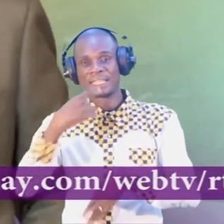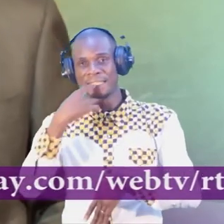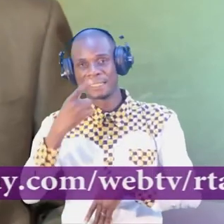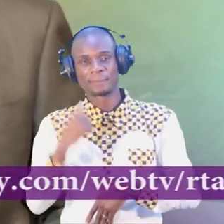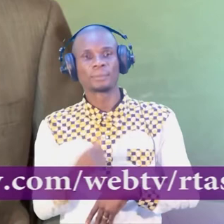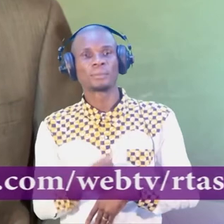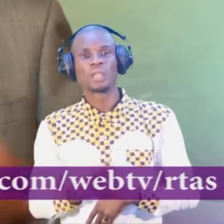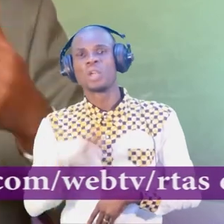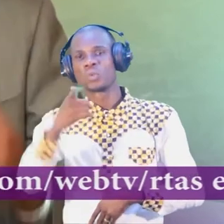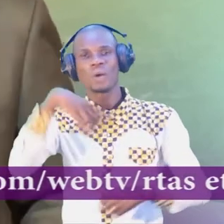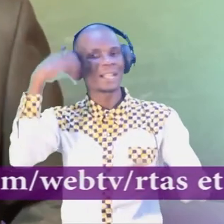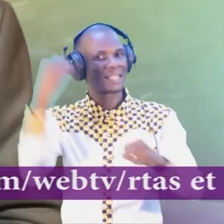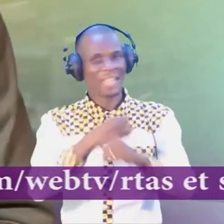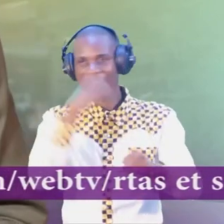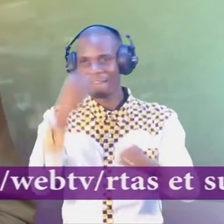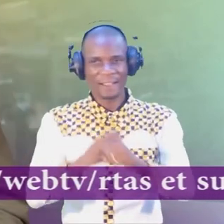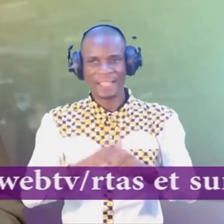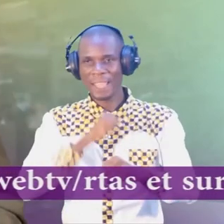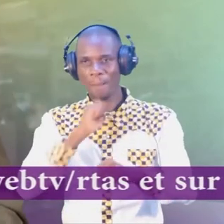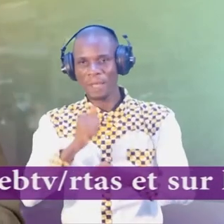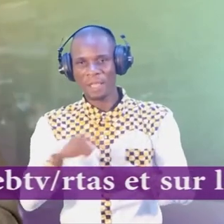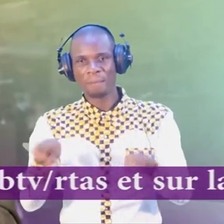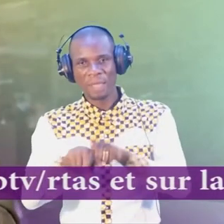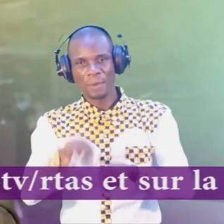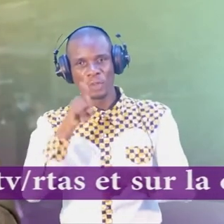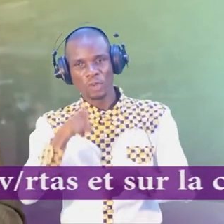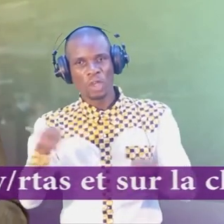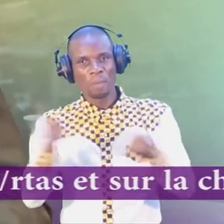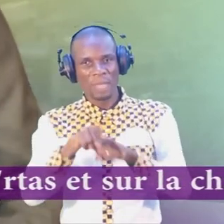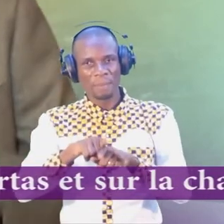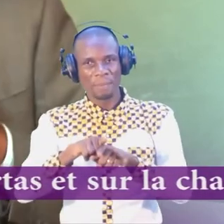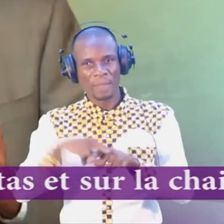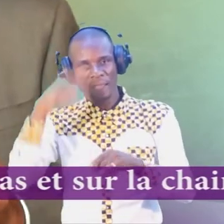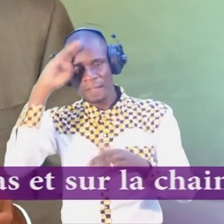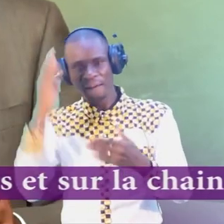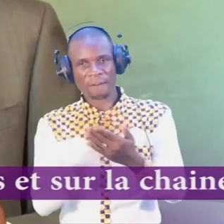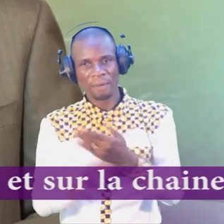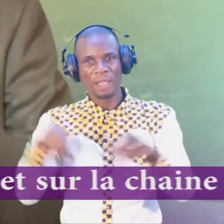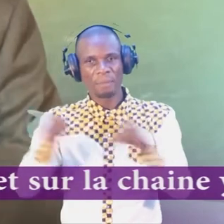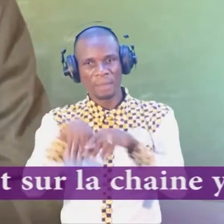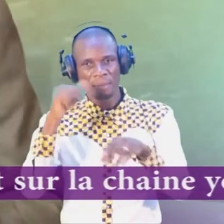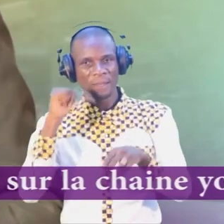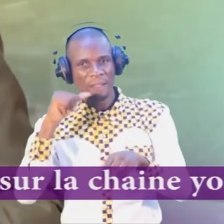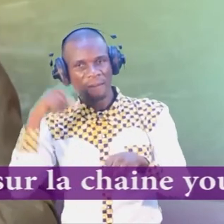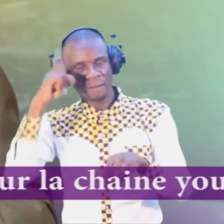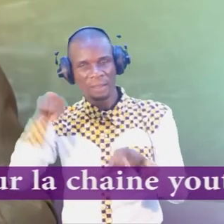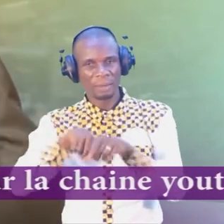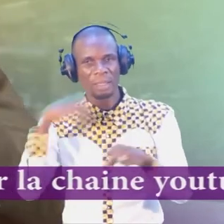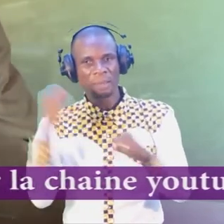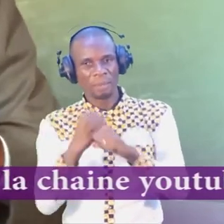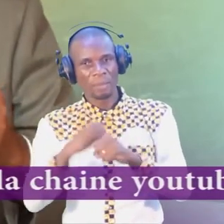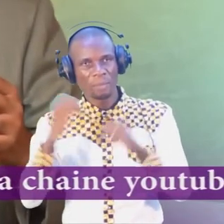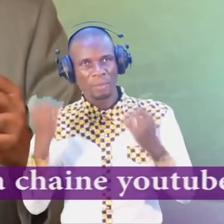yake. Na amri ya ine inasema, inaendelea kusema hivi: usifanye kazi, wala